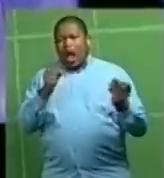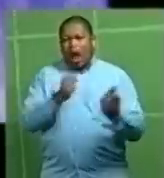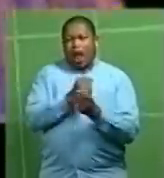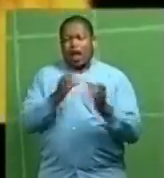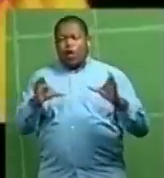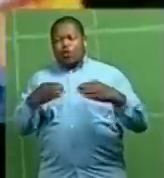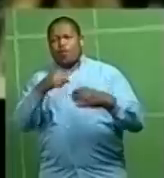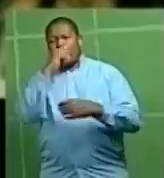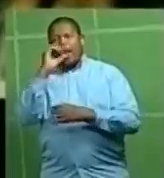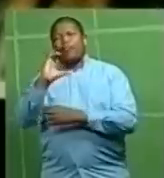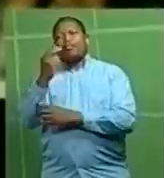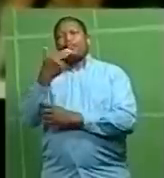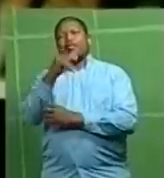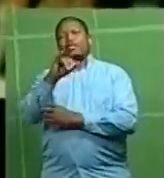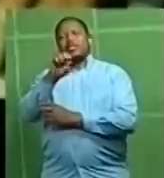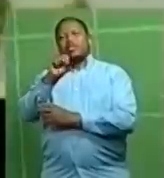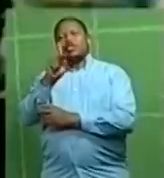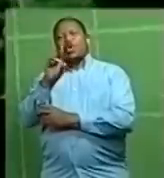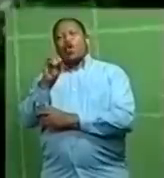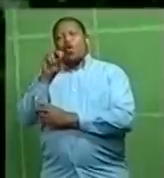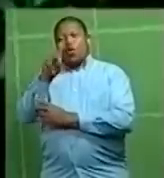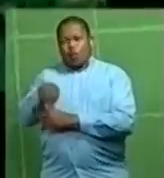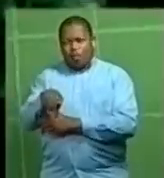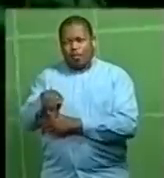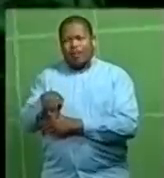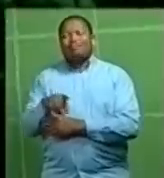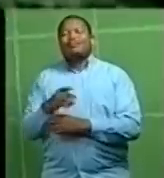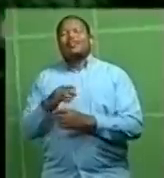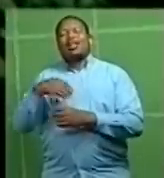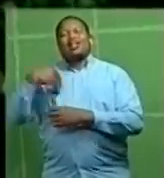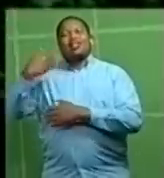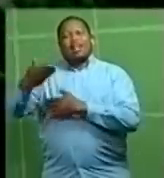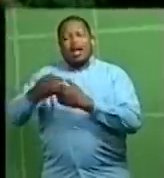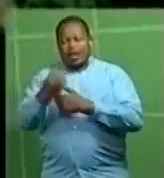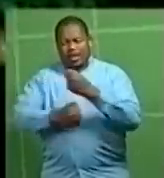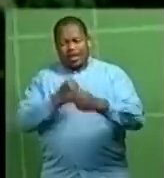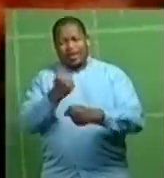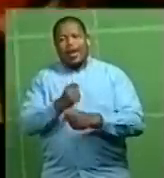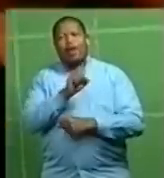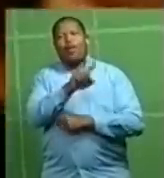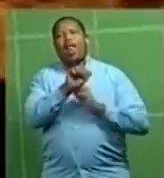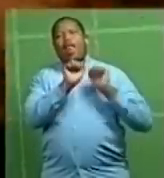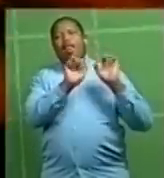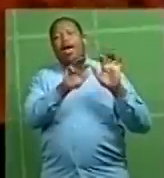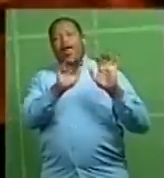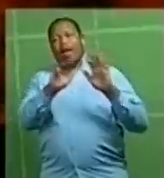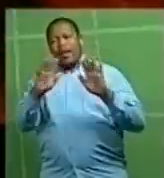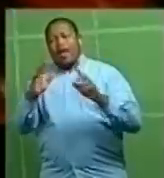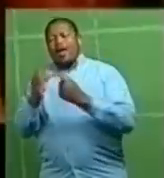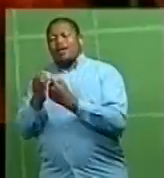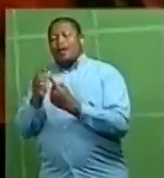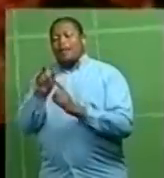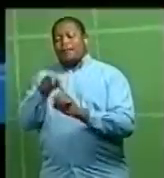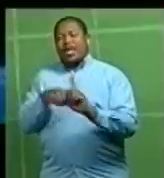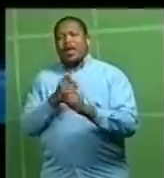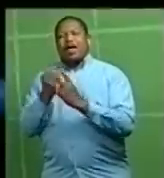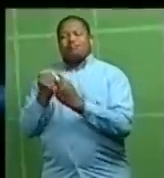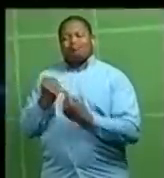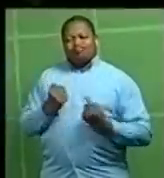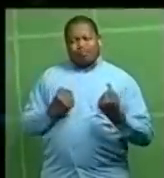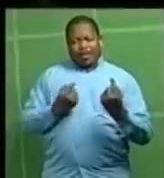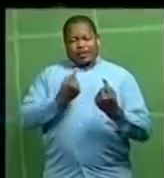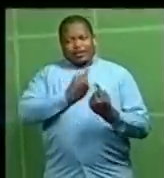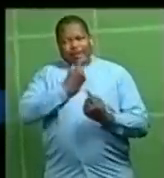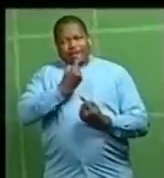yedwa kwaba ngeminyaka wonga 2000 nakakhipha liplete lebelinesihloko lesithi inkalakatha lekuliplete lalikhicitha nanjinela wakhe egabili